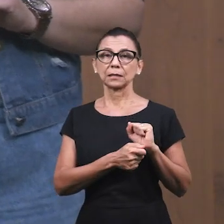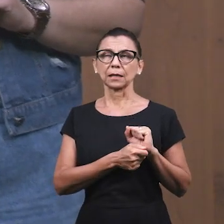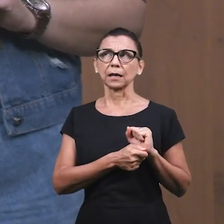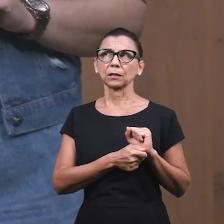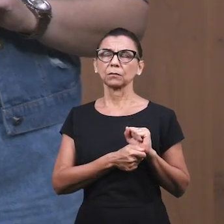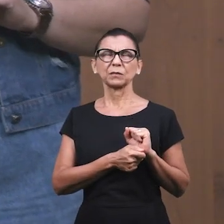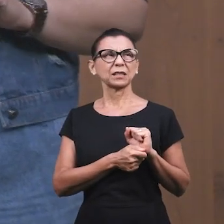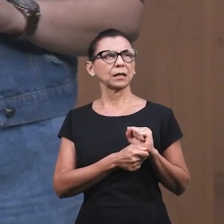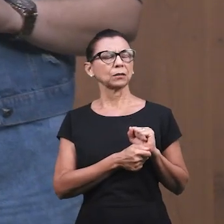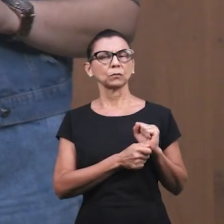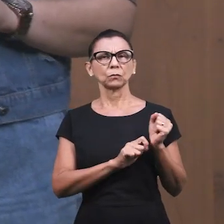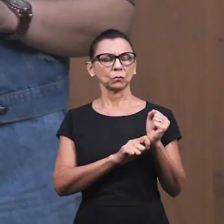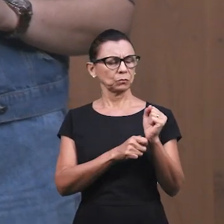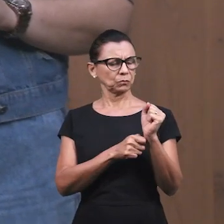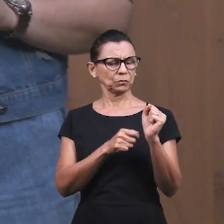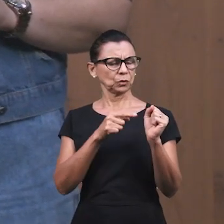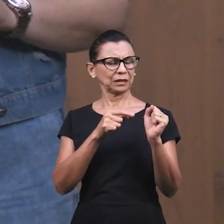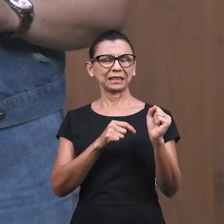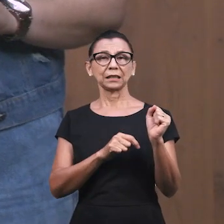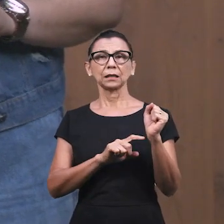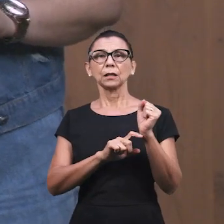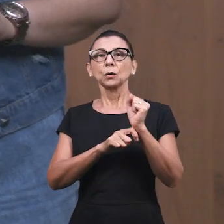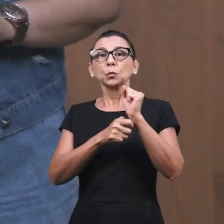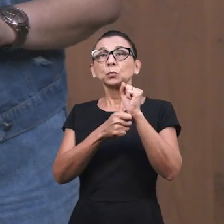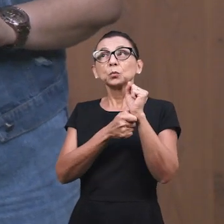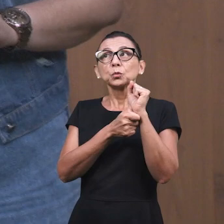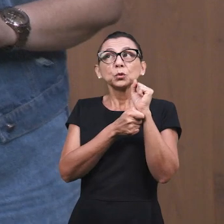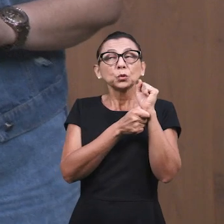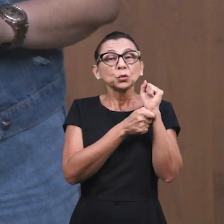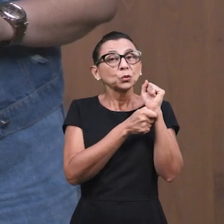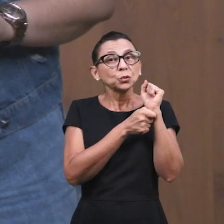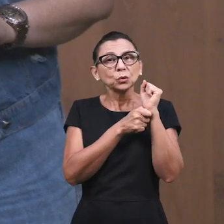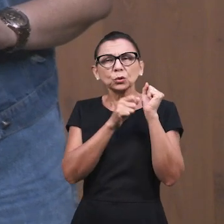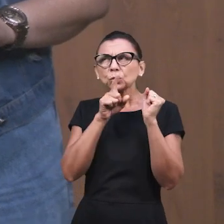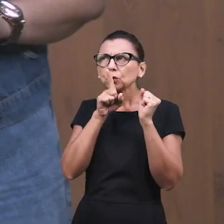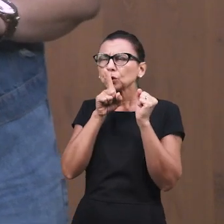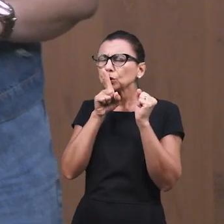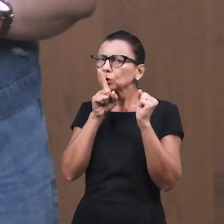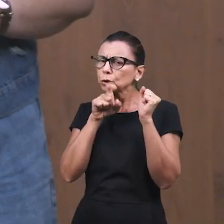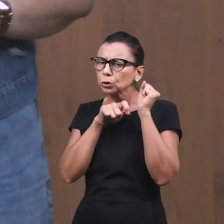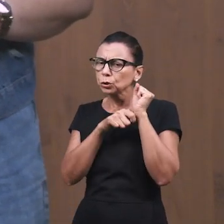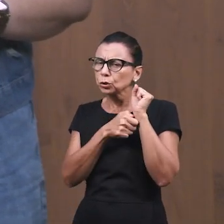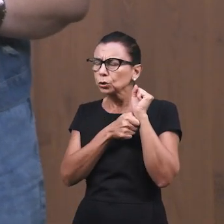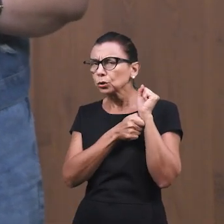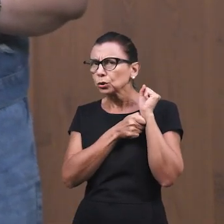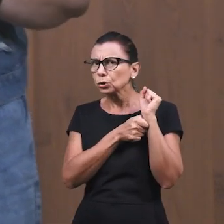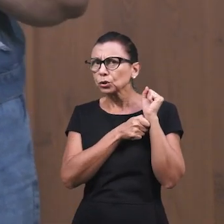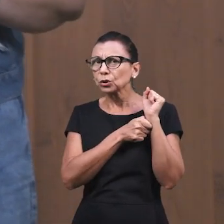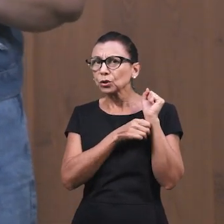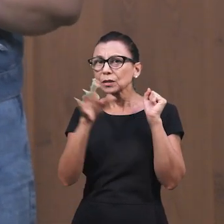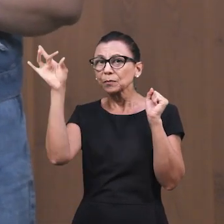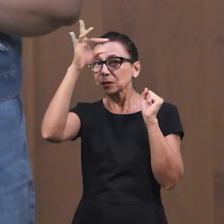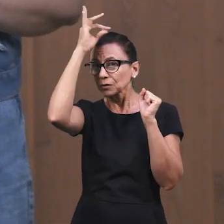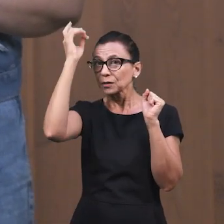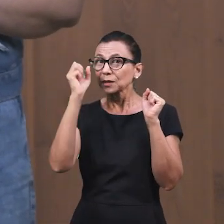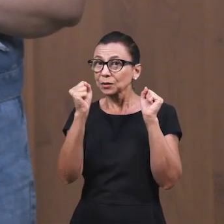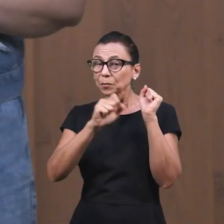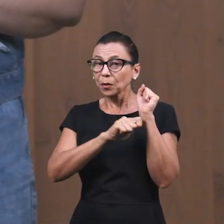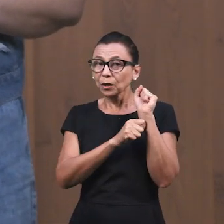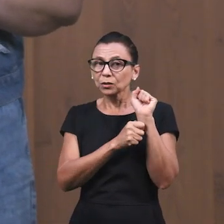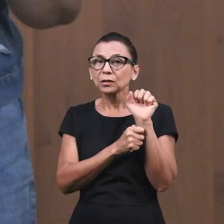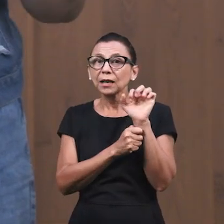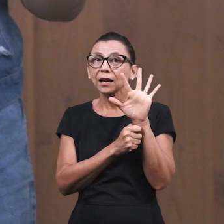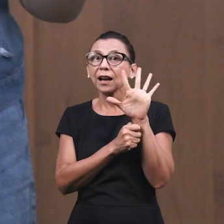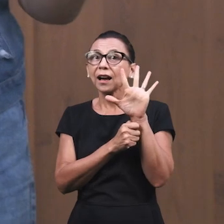révélé. Vous savez qu'est-ce que c'est le mystère? C'est un secret. Seulement le Saint-Esprit peut nous révéler le